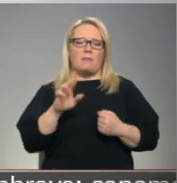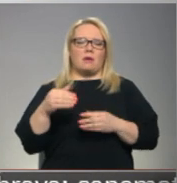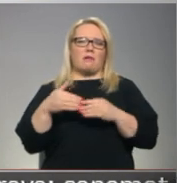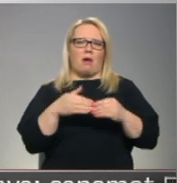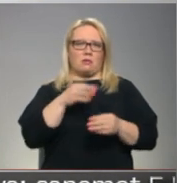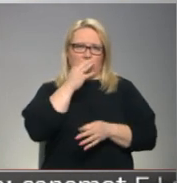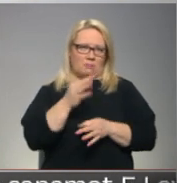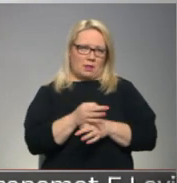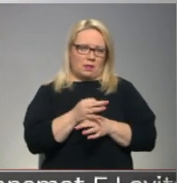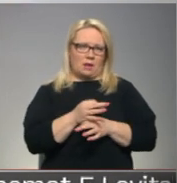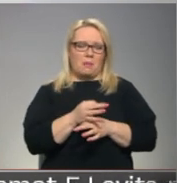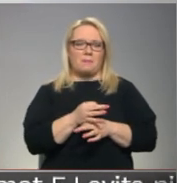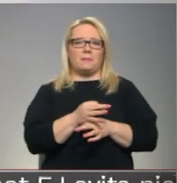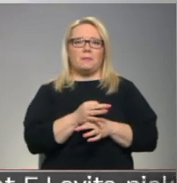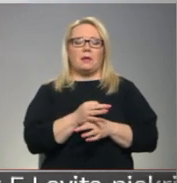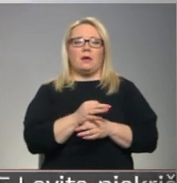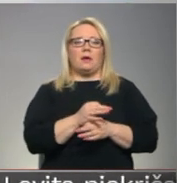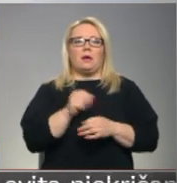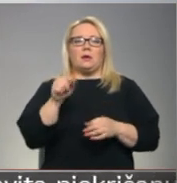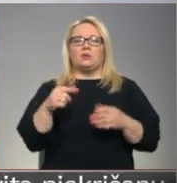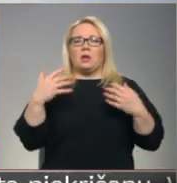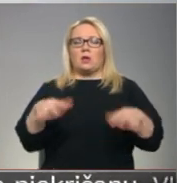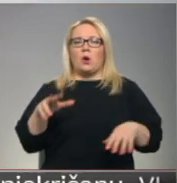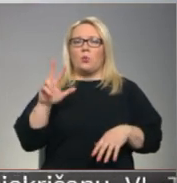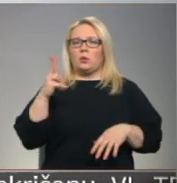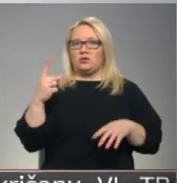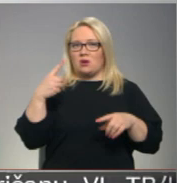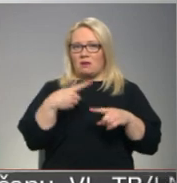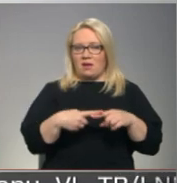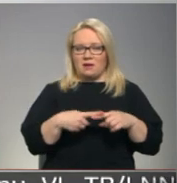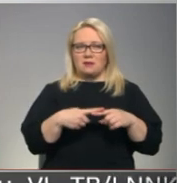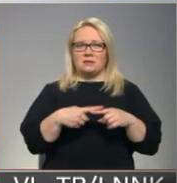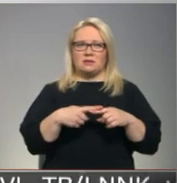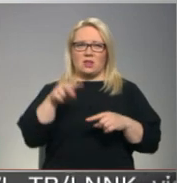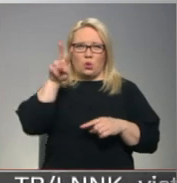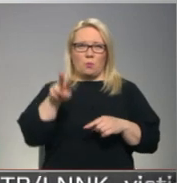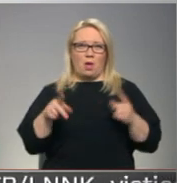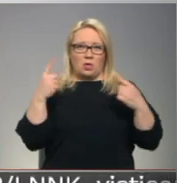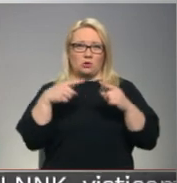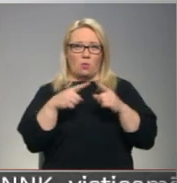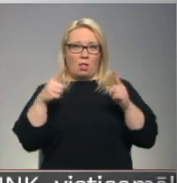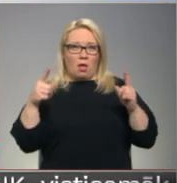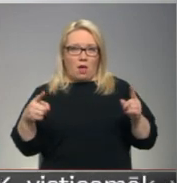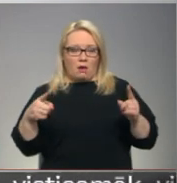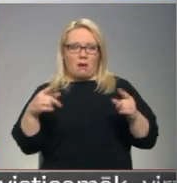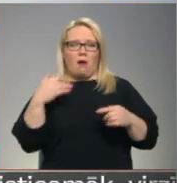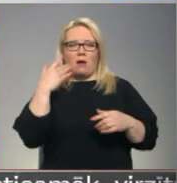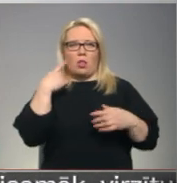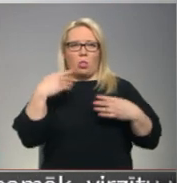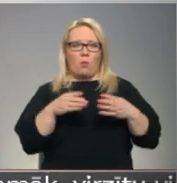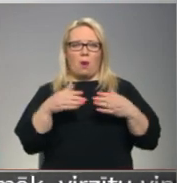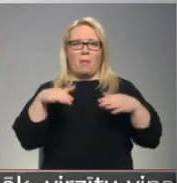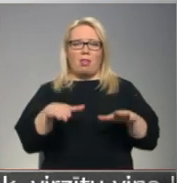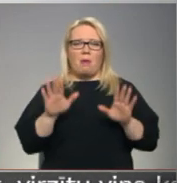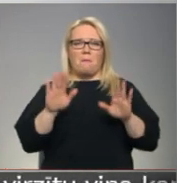atbildība. Šī ir jau trešā reize pēdējo divu mēnešu laikā, kad dome lemj par